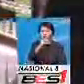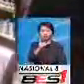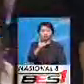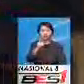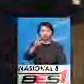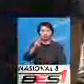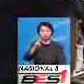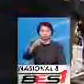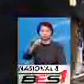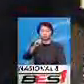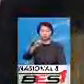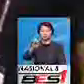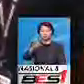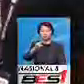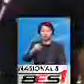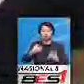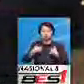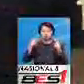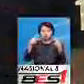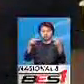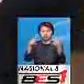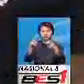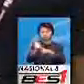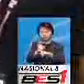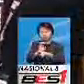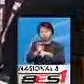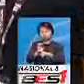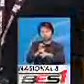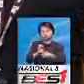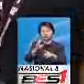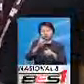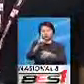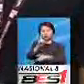Adil iaitu pengusaha kedai tukang emas permata Desa Pandan.